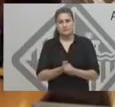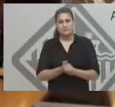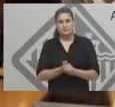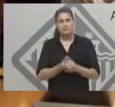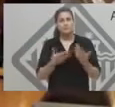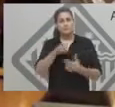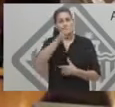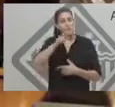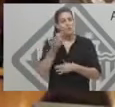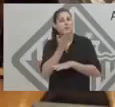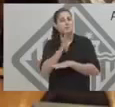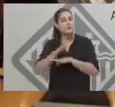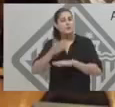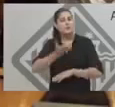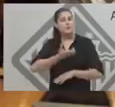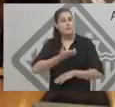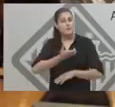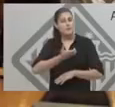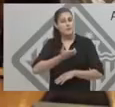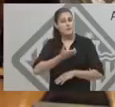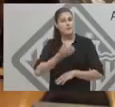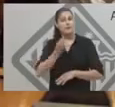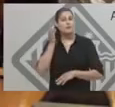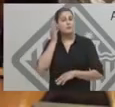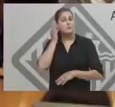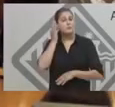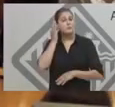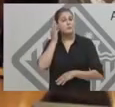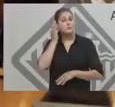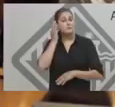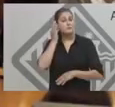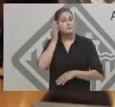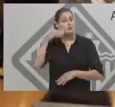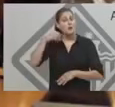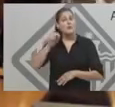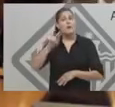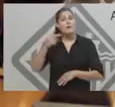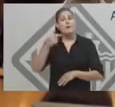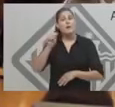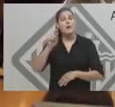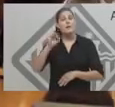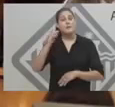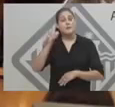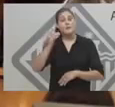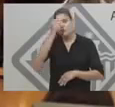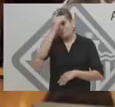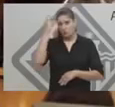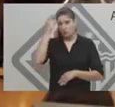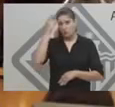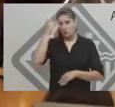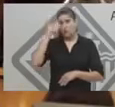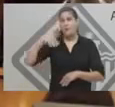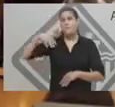Les persones candidates a la batllia són la senyora Margarita Duran Pladera, la senyora Susanna